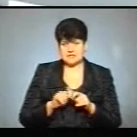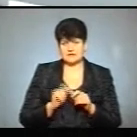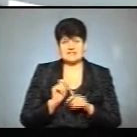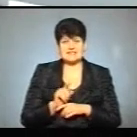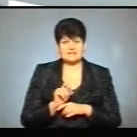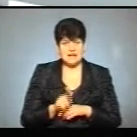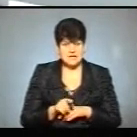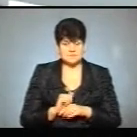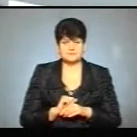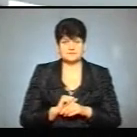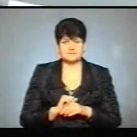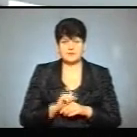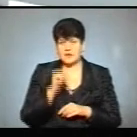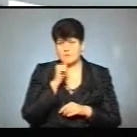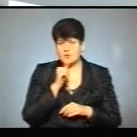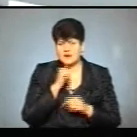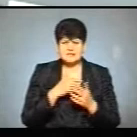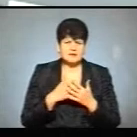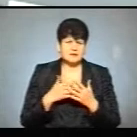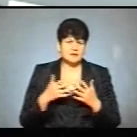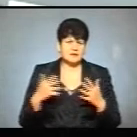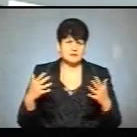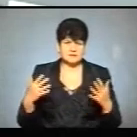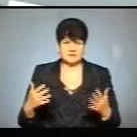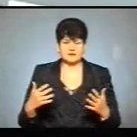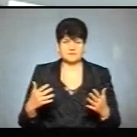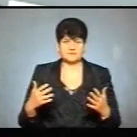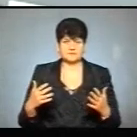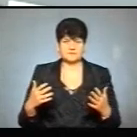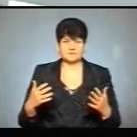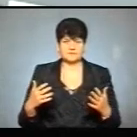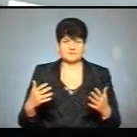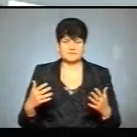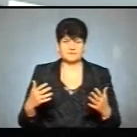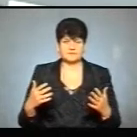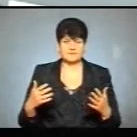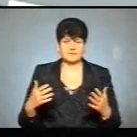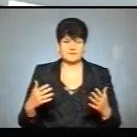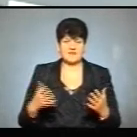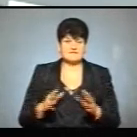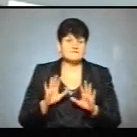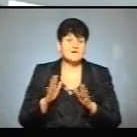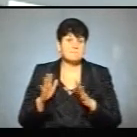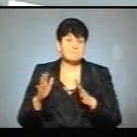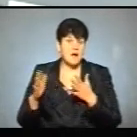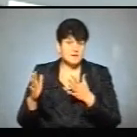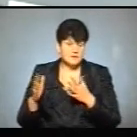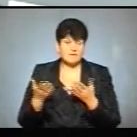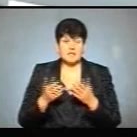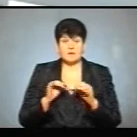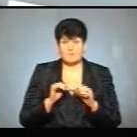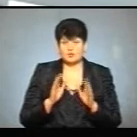завдань, апробація різного роду таких різних випадків, які можуть